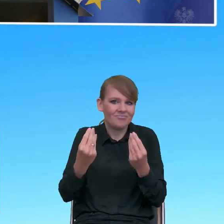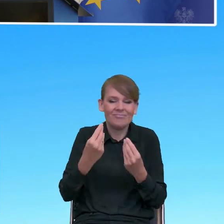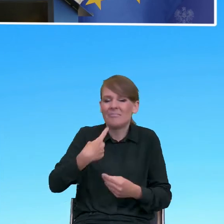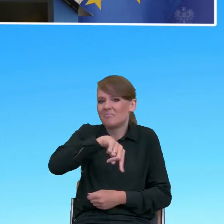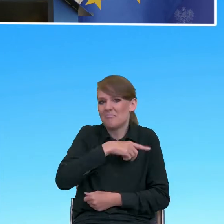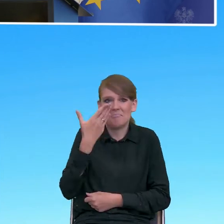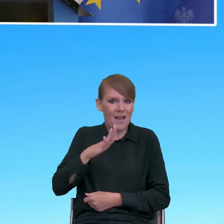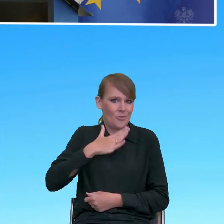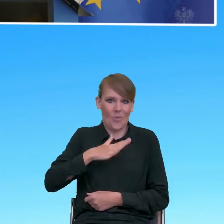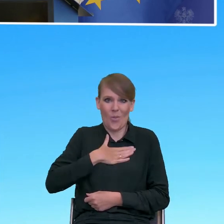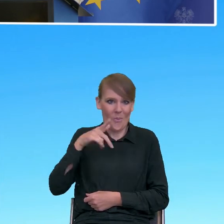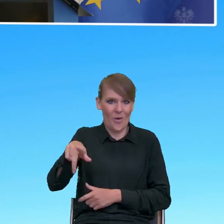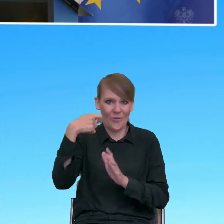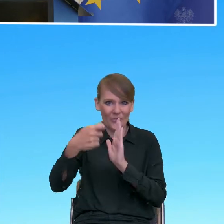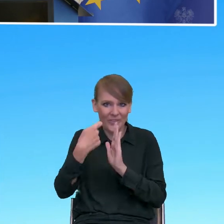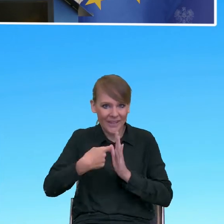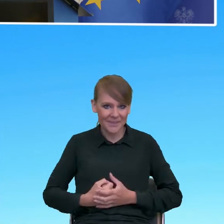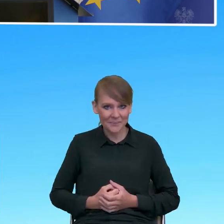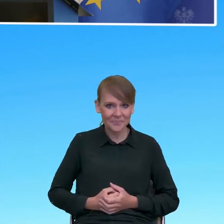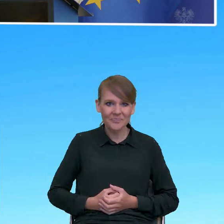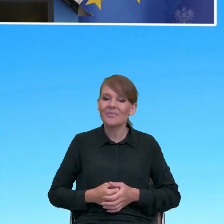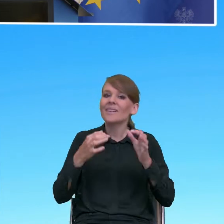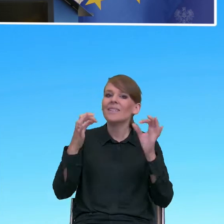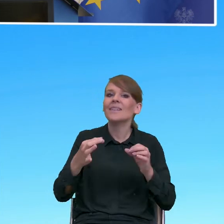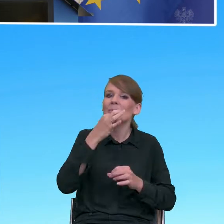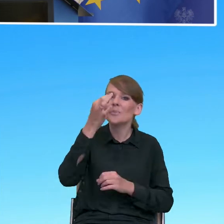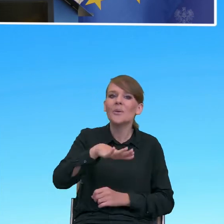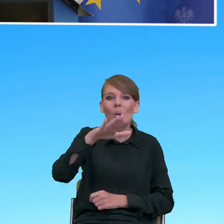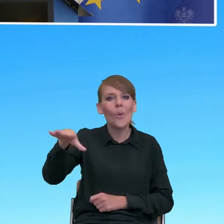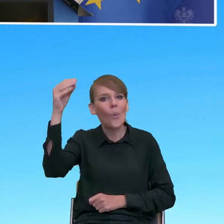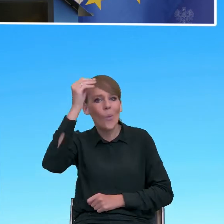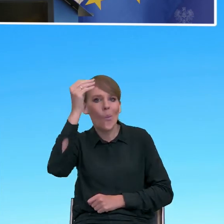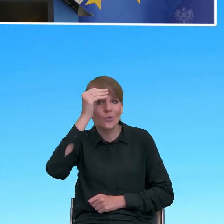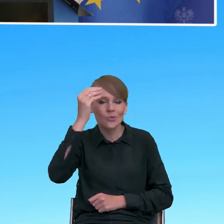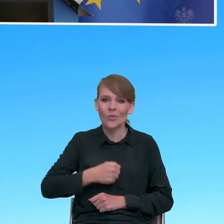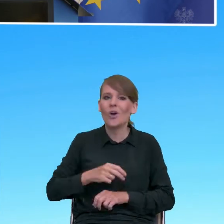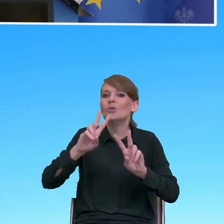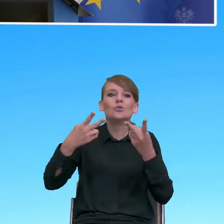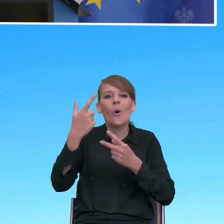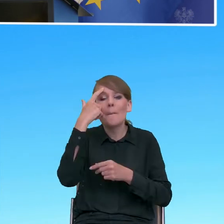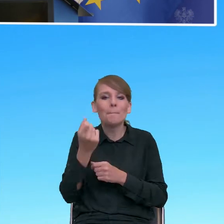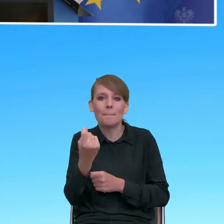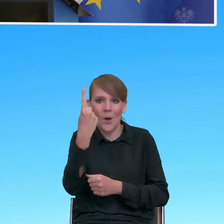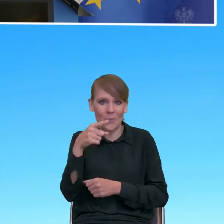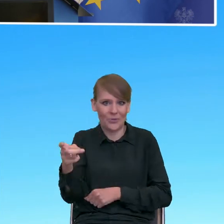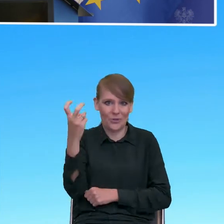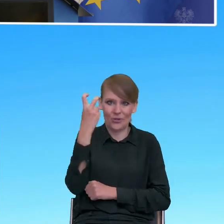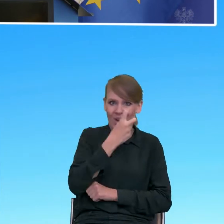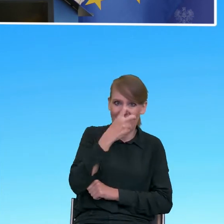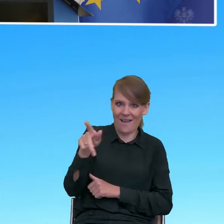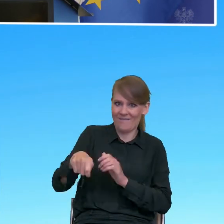podobał. A powiedzcie, teraz pytanie do uczniów, do zespołu. Skąd pomysł na tak ciekawy